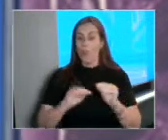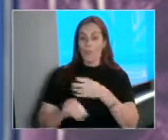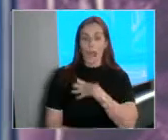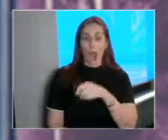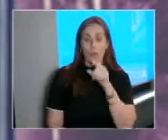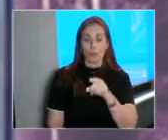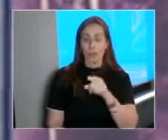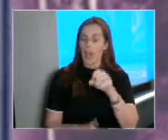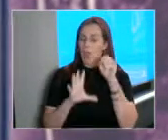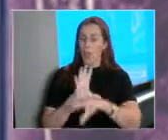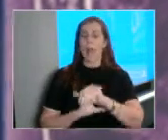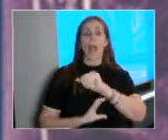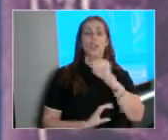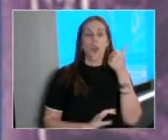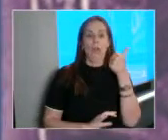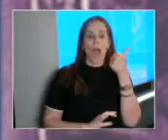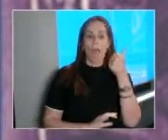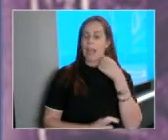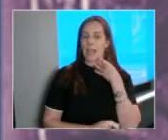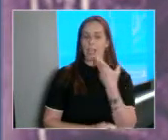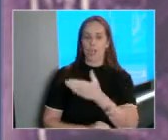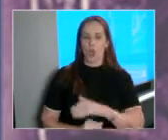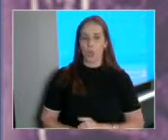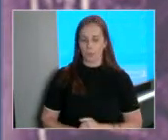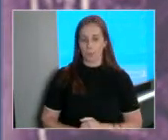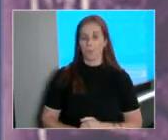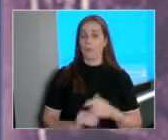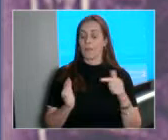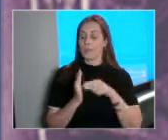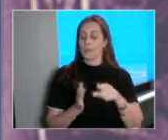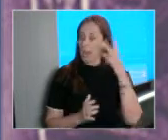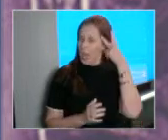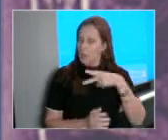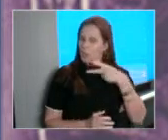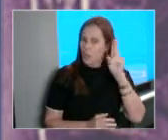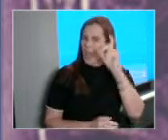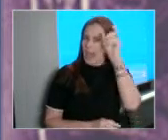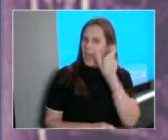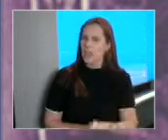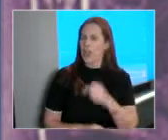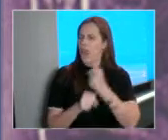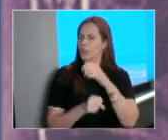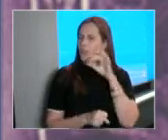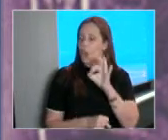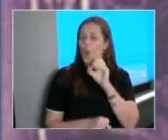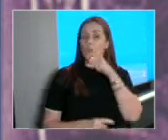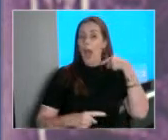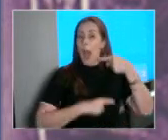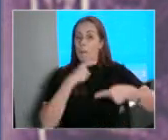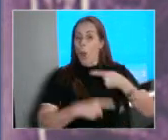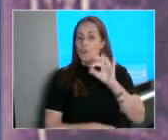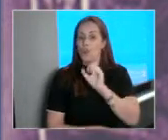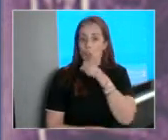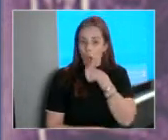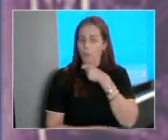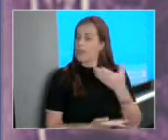דה רוטשילד את התרומה הראשונה לראשון לציון. ועל כן, כדי להבין יותר על האיש, על העשייה והמורשת של הברון דה